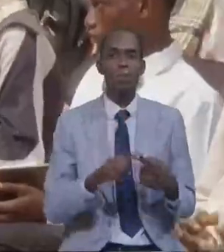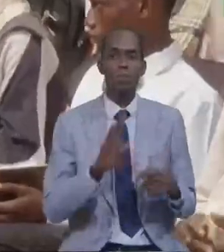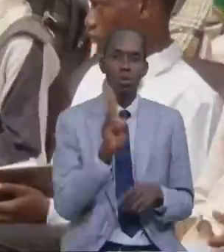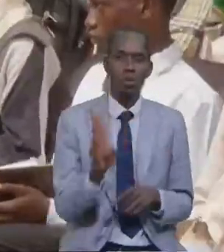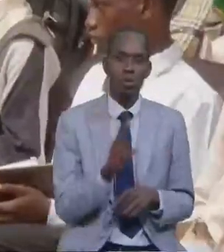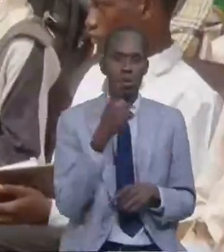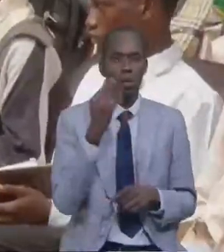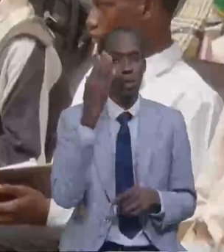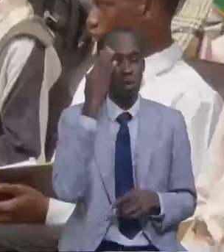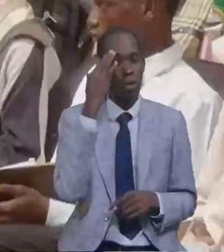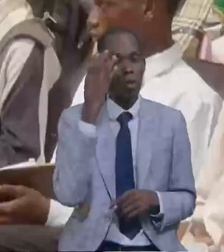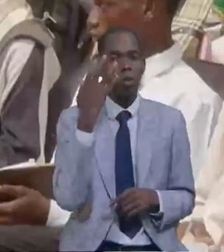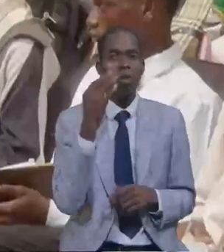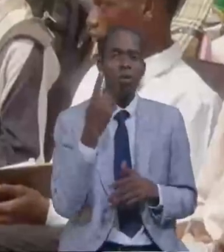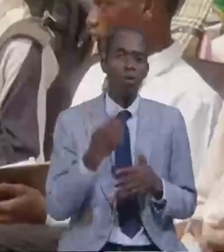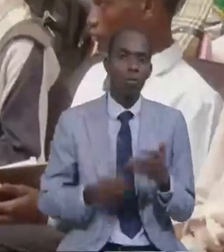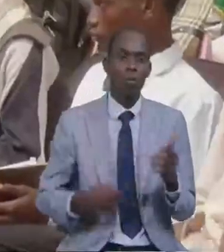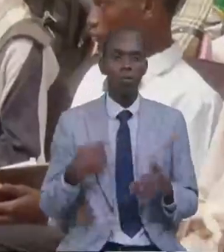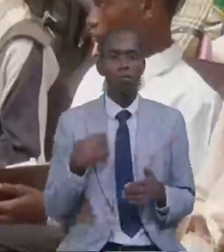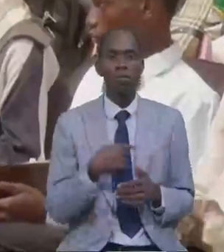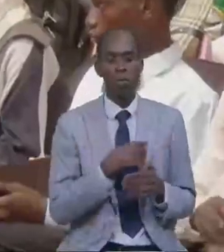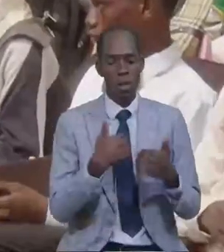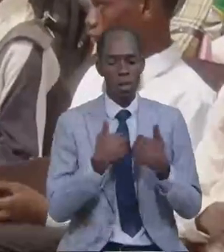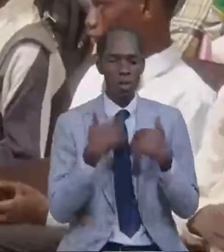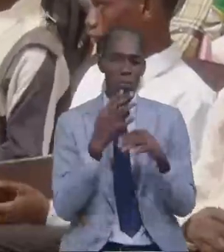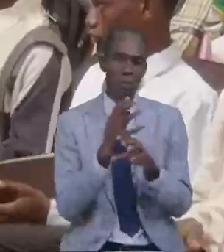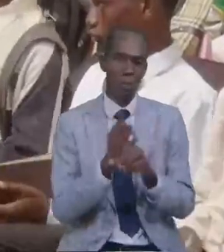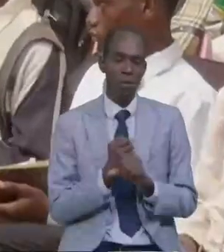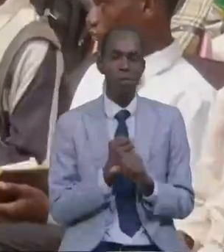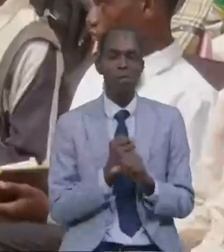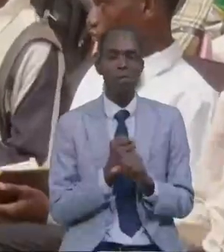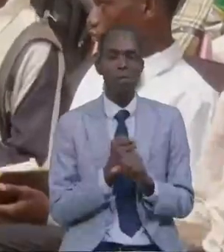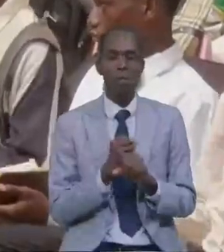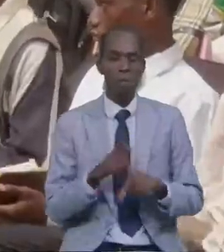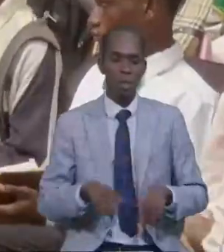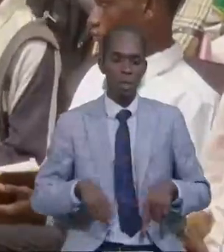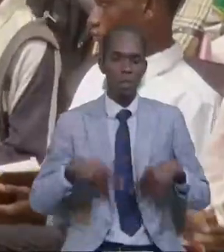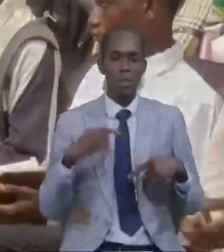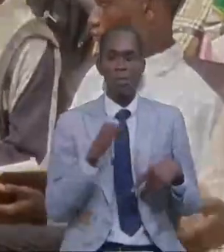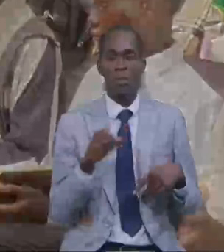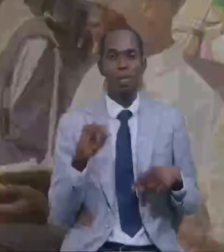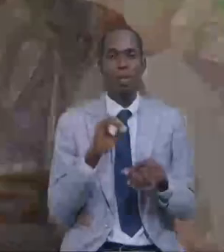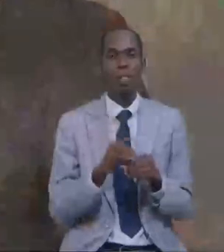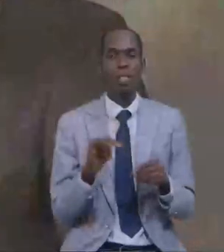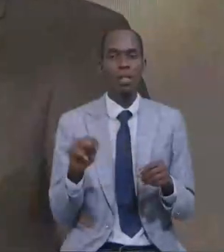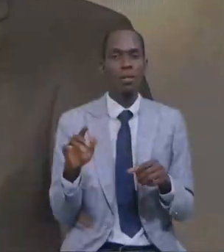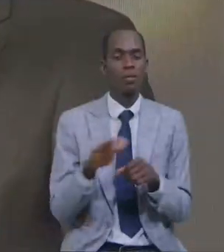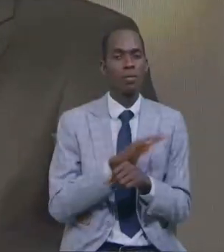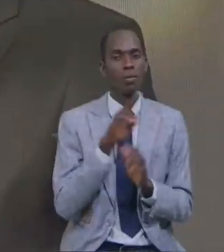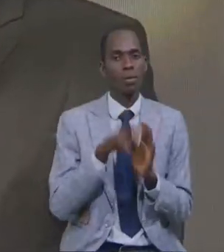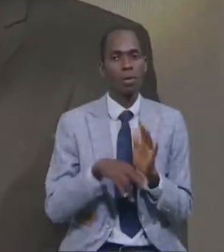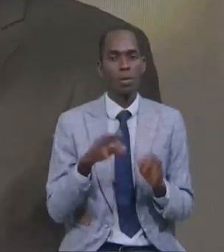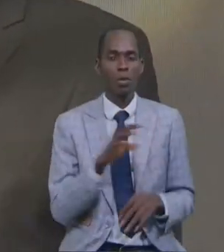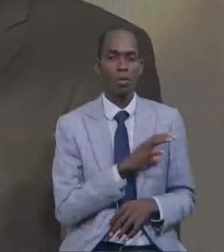vivre dans la plénitude de Christ par la foi, la vie que nous menons à partir